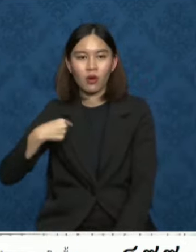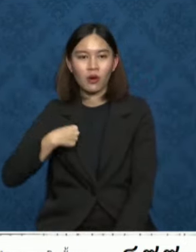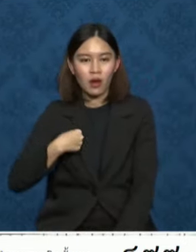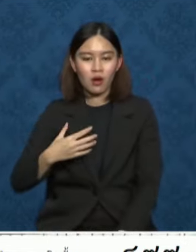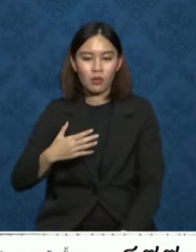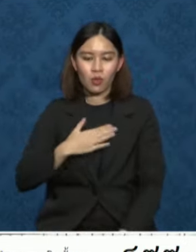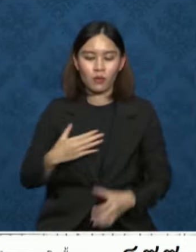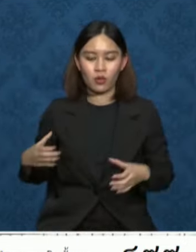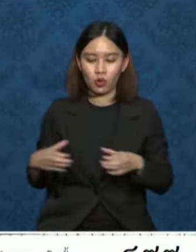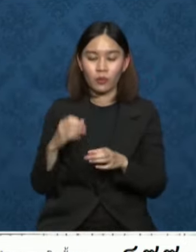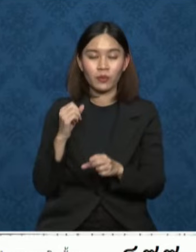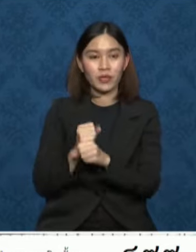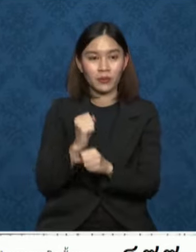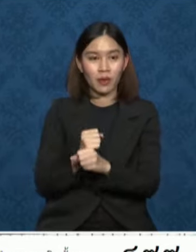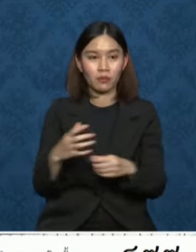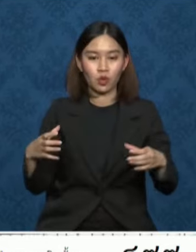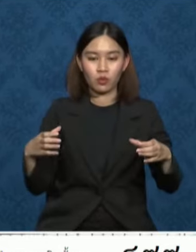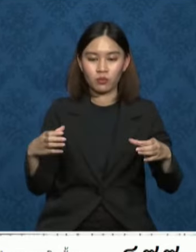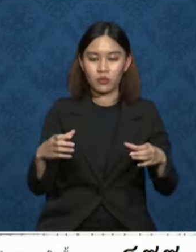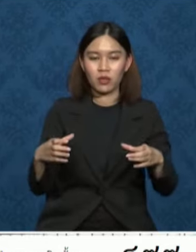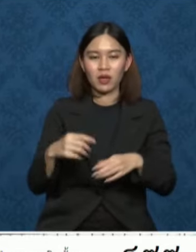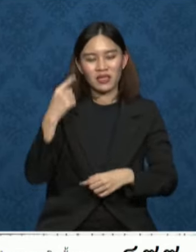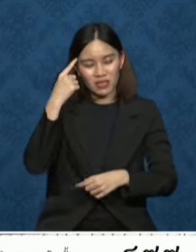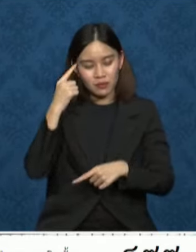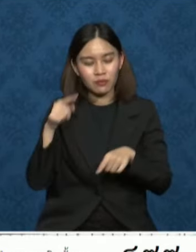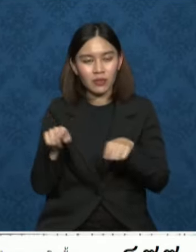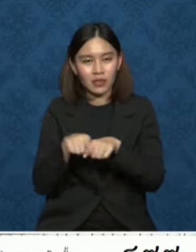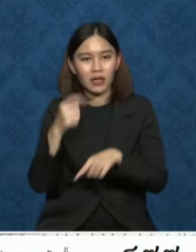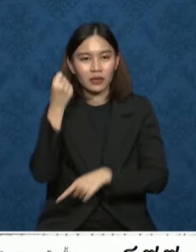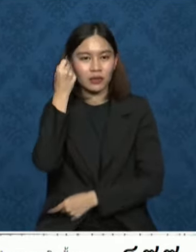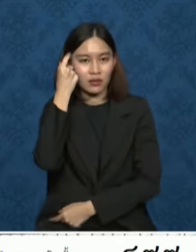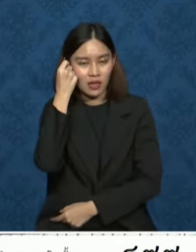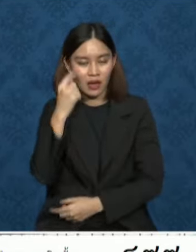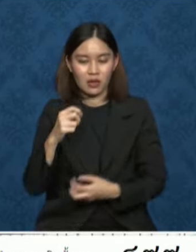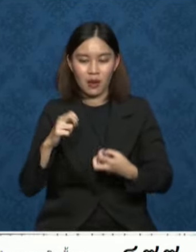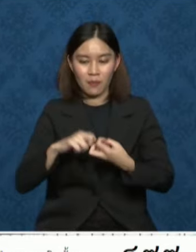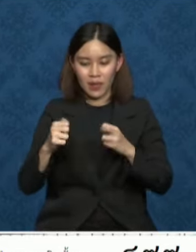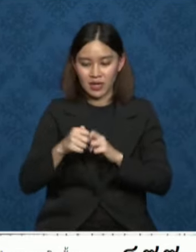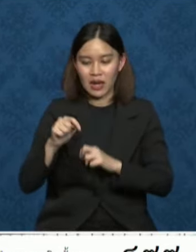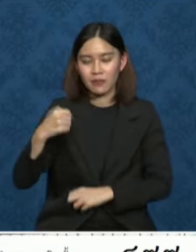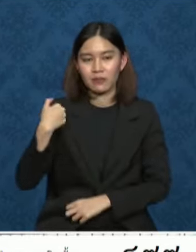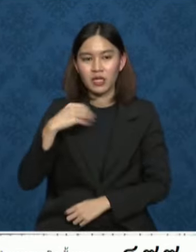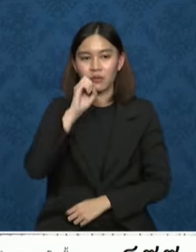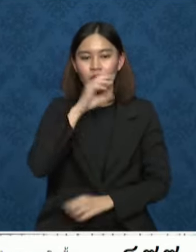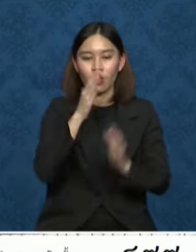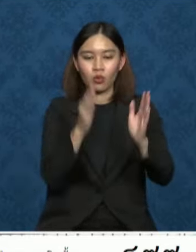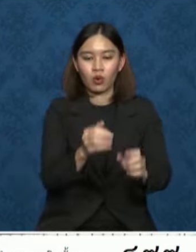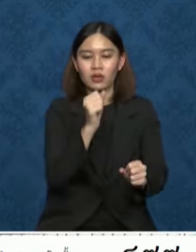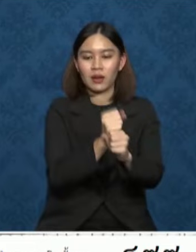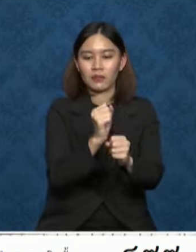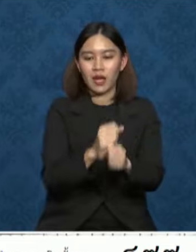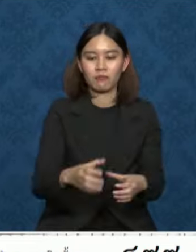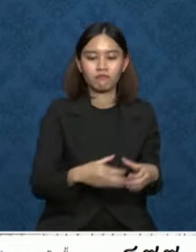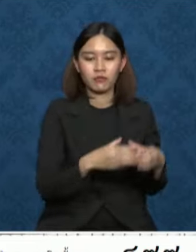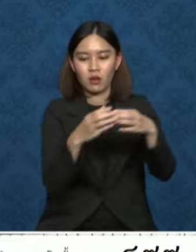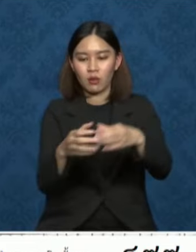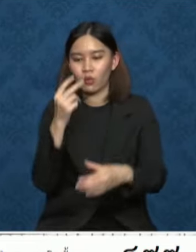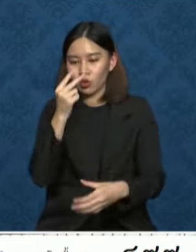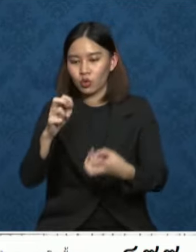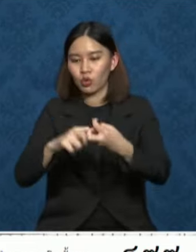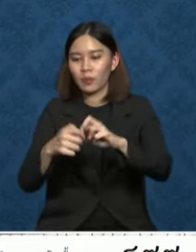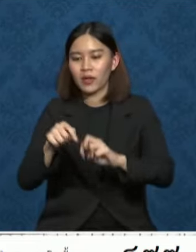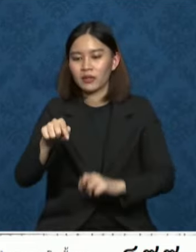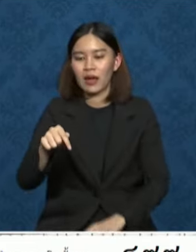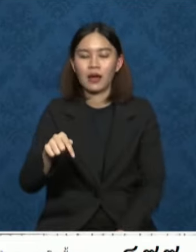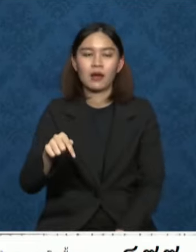วกทมงานท่านสอๆ กูลนดี ก็หัวอกเดวกันครับเจอปัญหาพอแ้งเจ้หนที่กมทงหลง ดูปัหาหน้าง